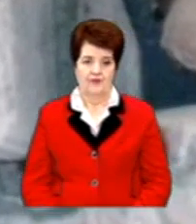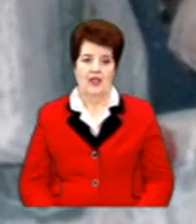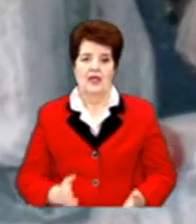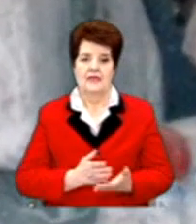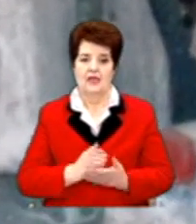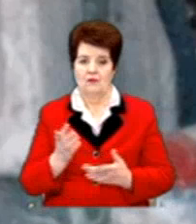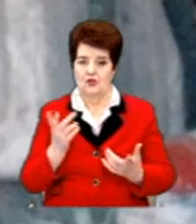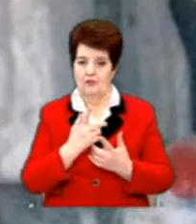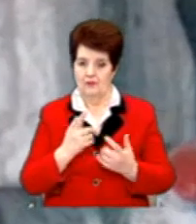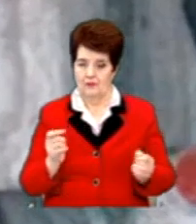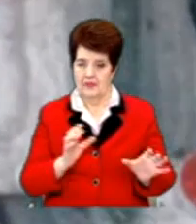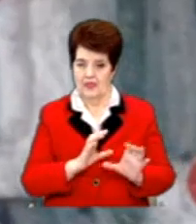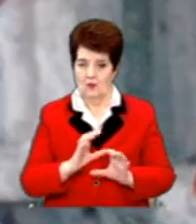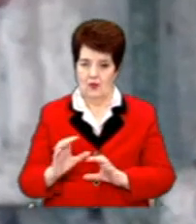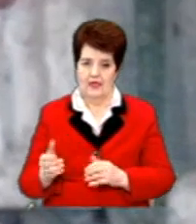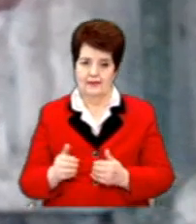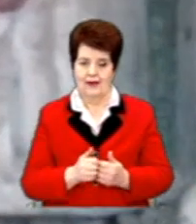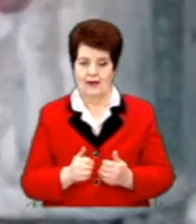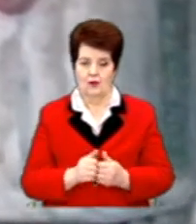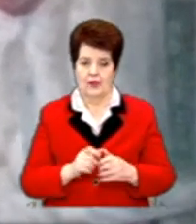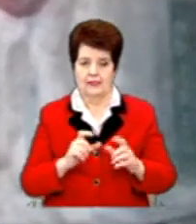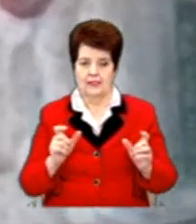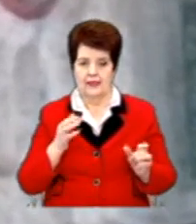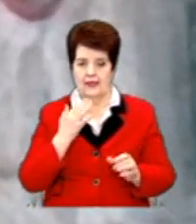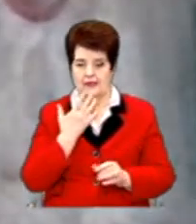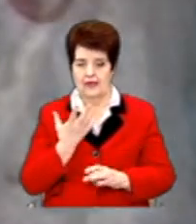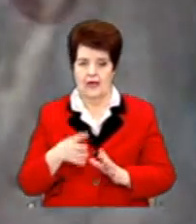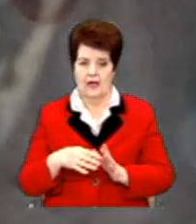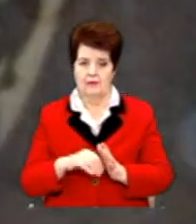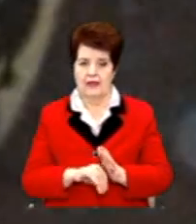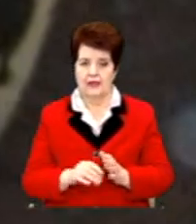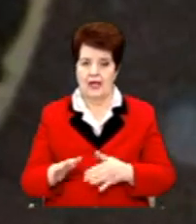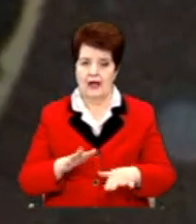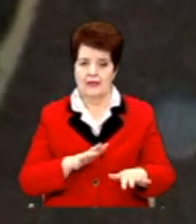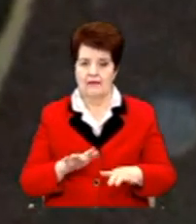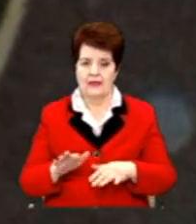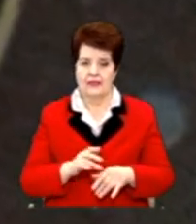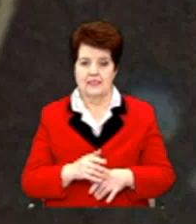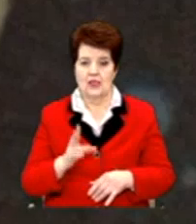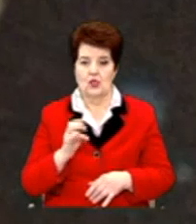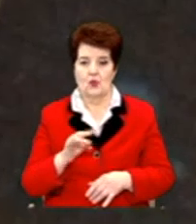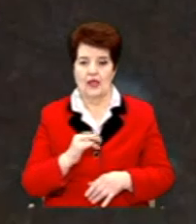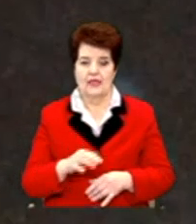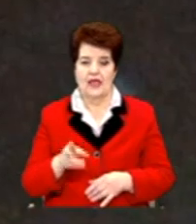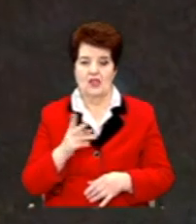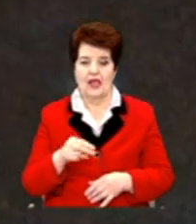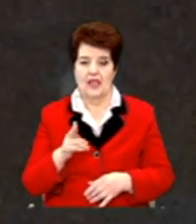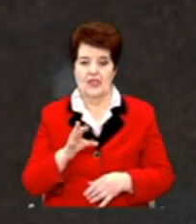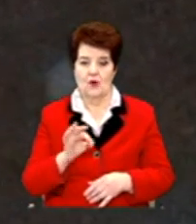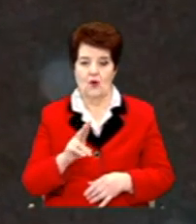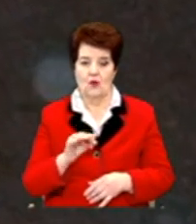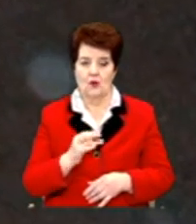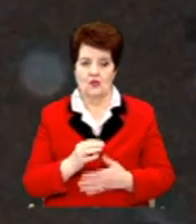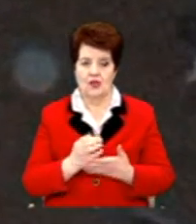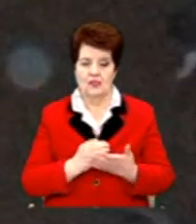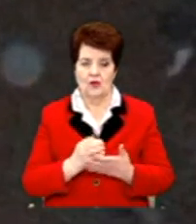Serviciul de informații și securitate, alături de Agenția Națională de Reglementare a Activității Nucleare și Radiologice, au descoperit un lot de